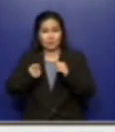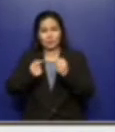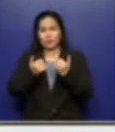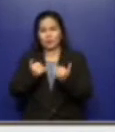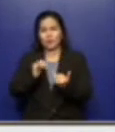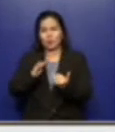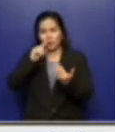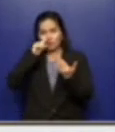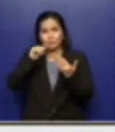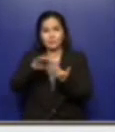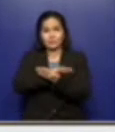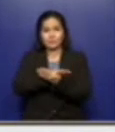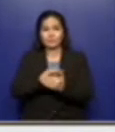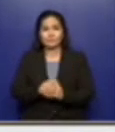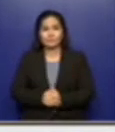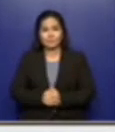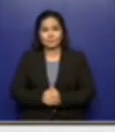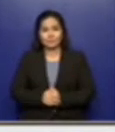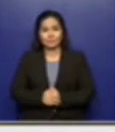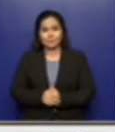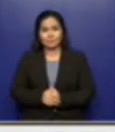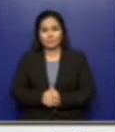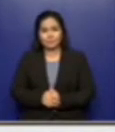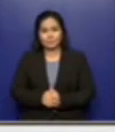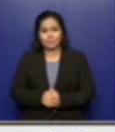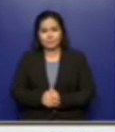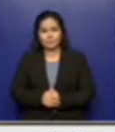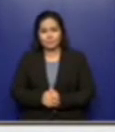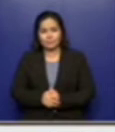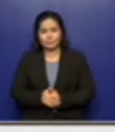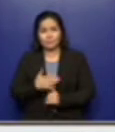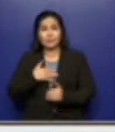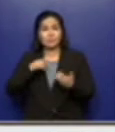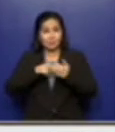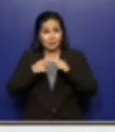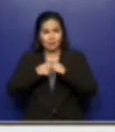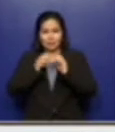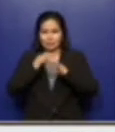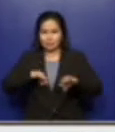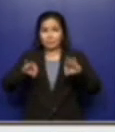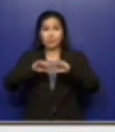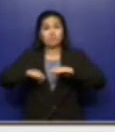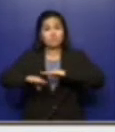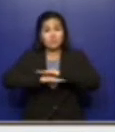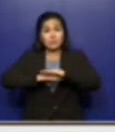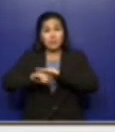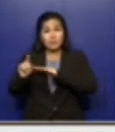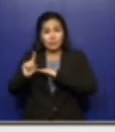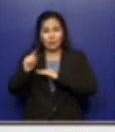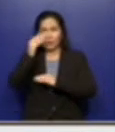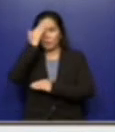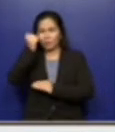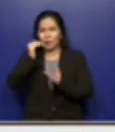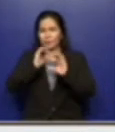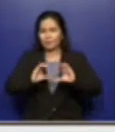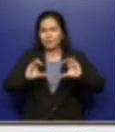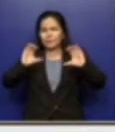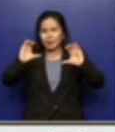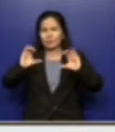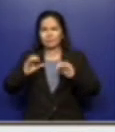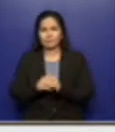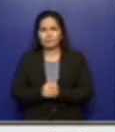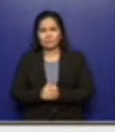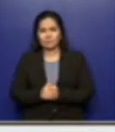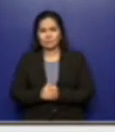จุบันนี้ด้วยดิฉันต้องเรียนว่าปัญหาพื้นฐานสำคัญที่สุดเกิดจากการที่รัฐบาลไม่ยอมรับ